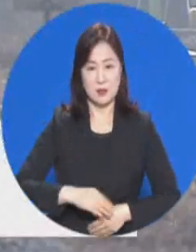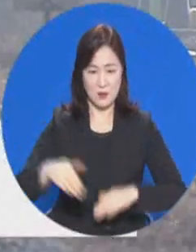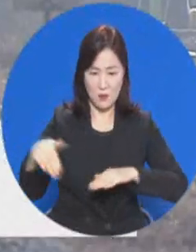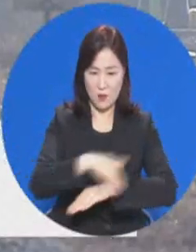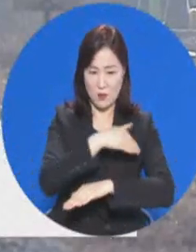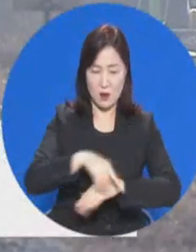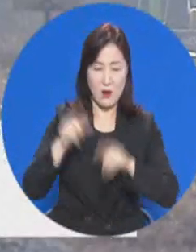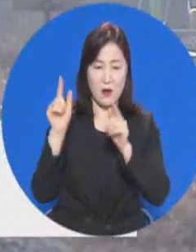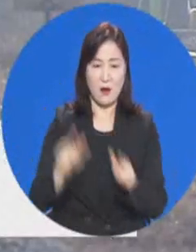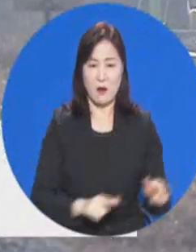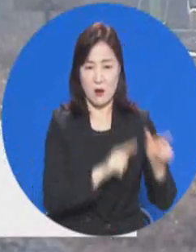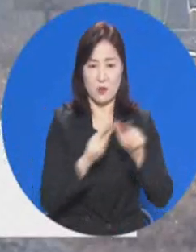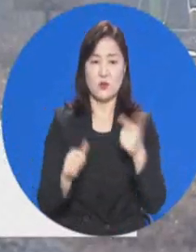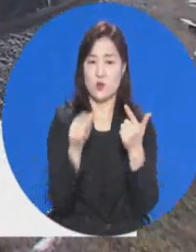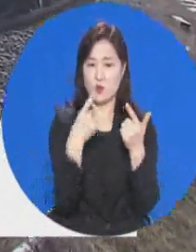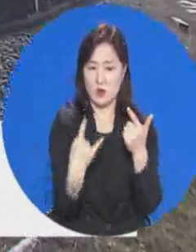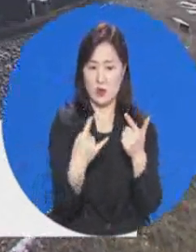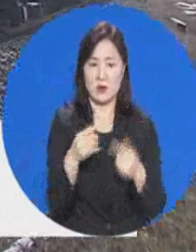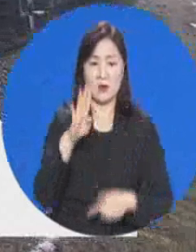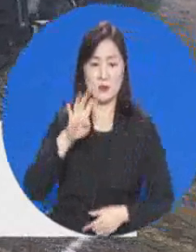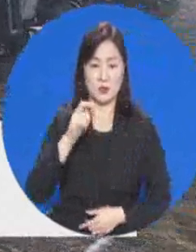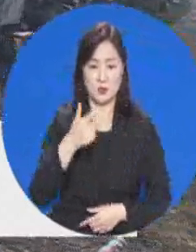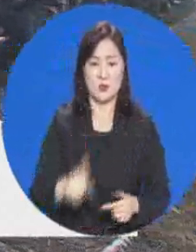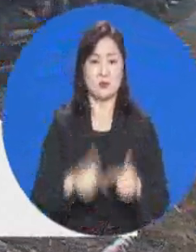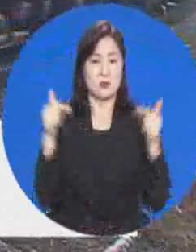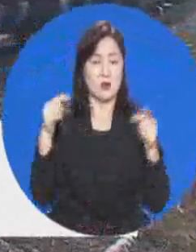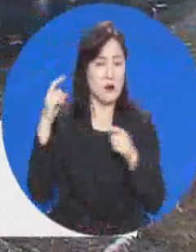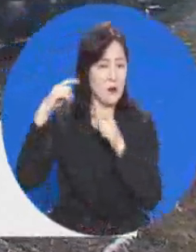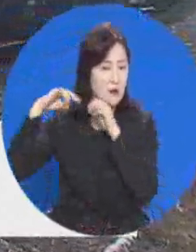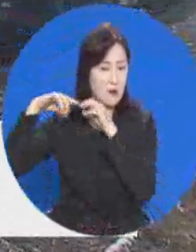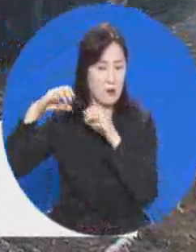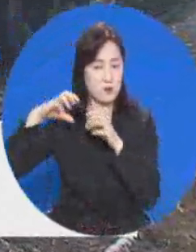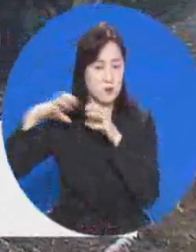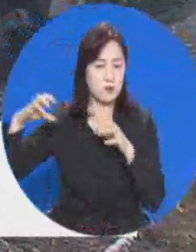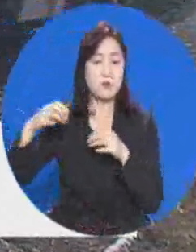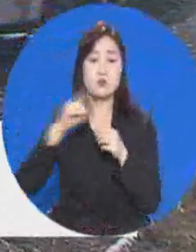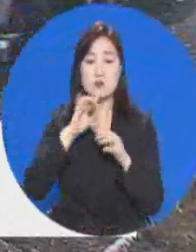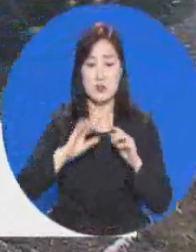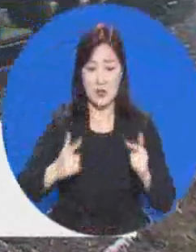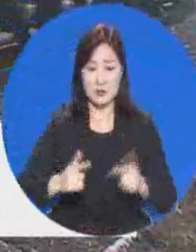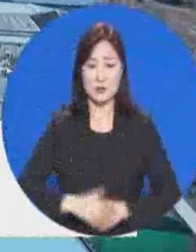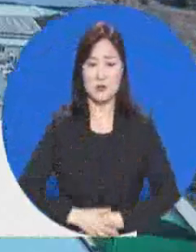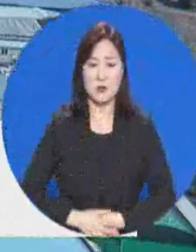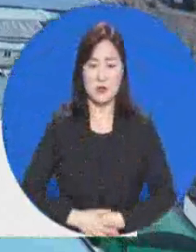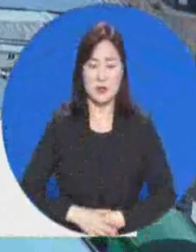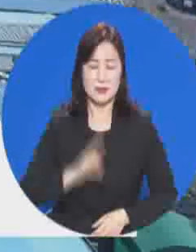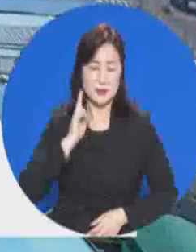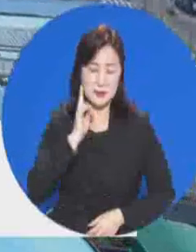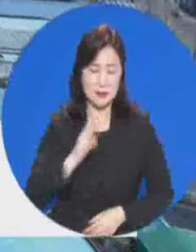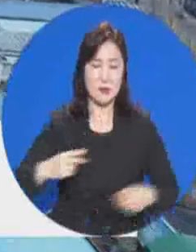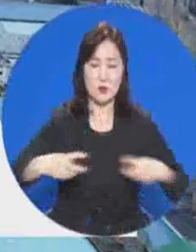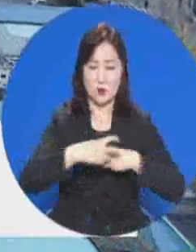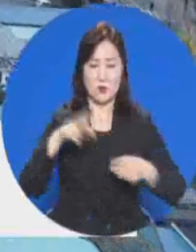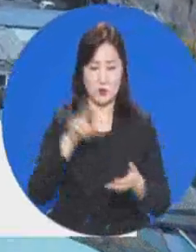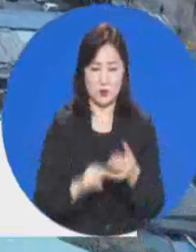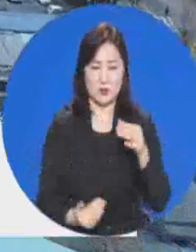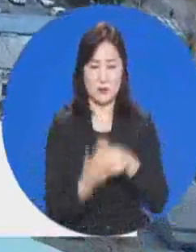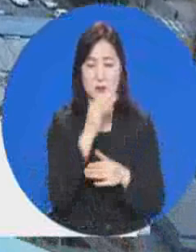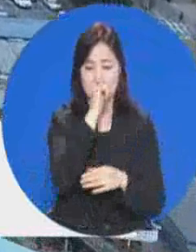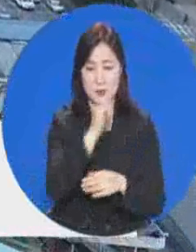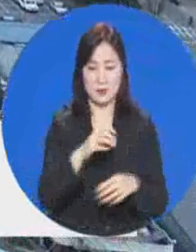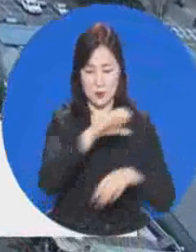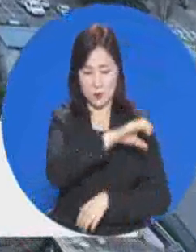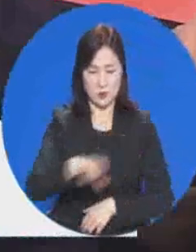유쾌해서 46회 로 늘어나 동 문제는 물로 혁명 자체로 서열 포스로 심각한 교통 문제가 발생할 수밖에 없다고